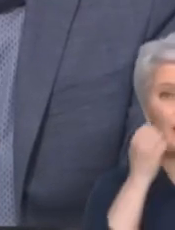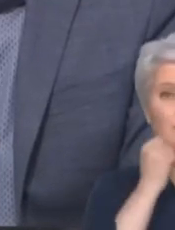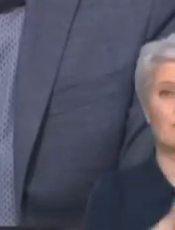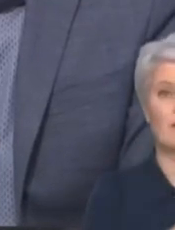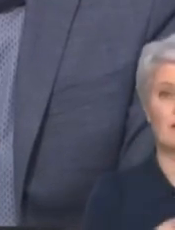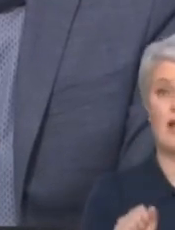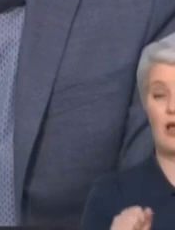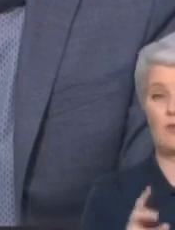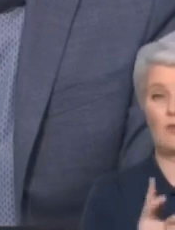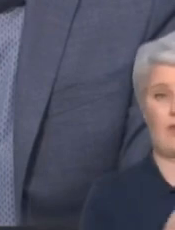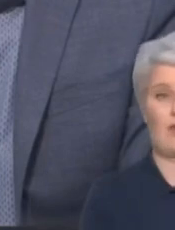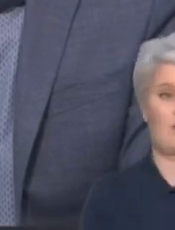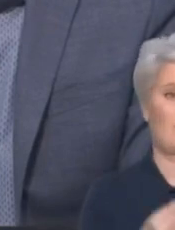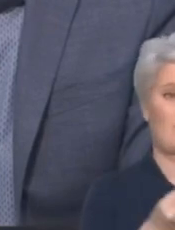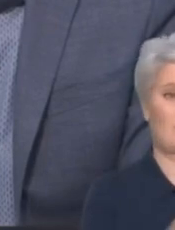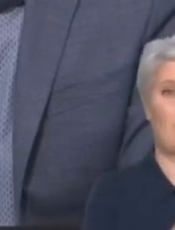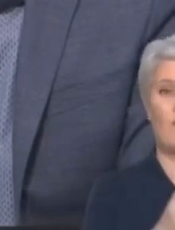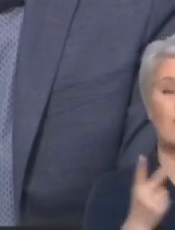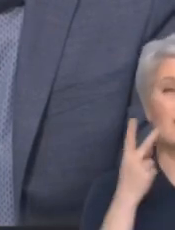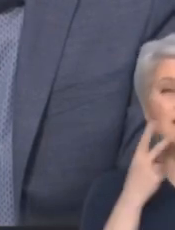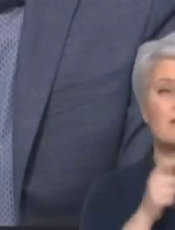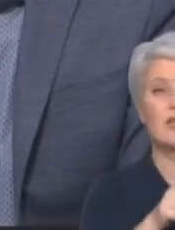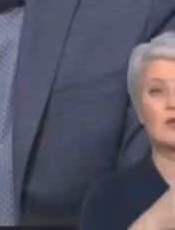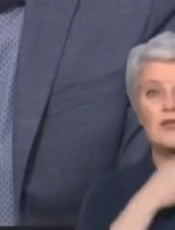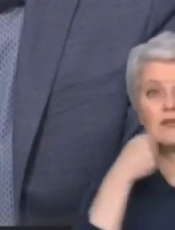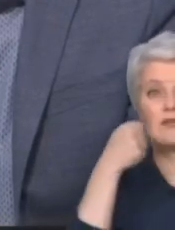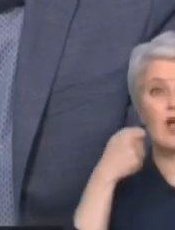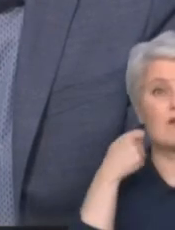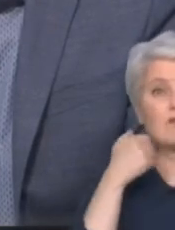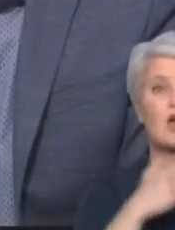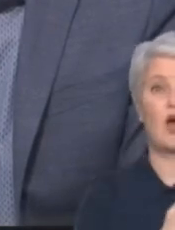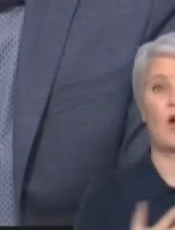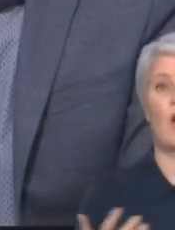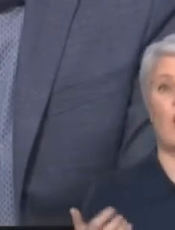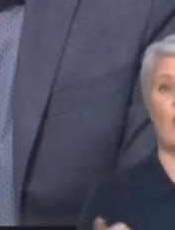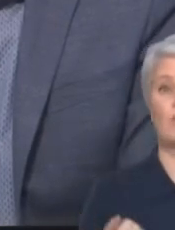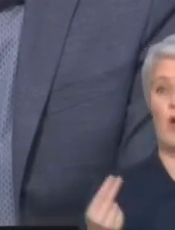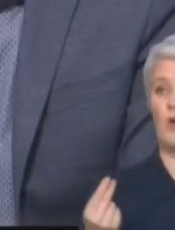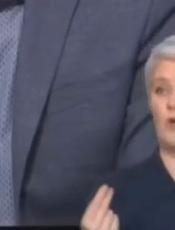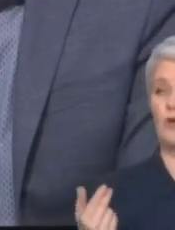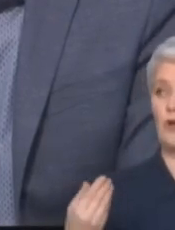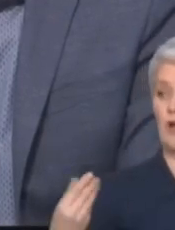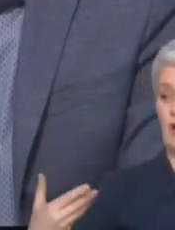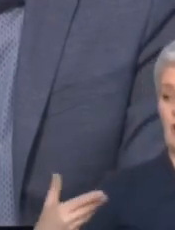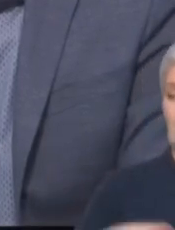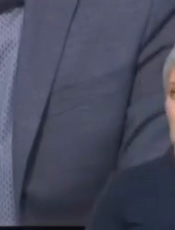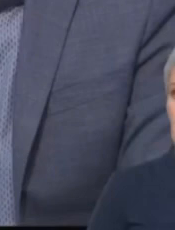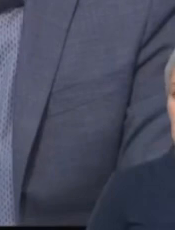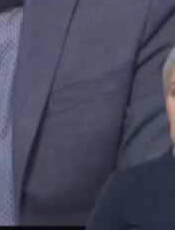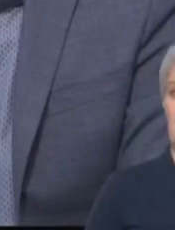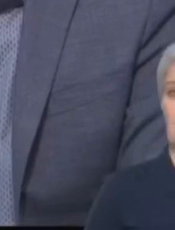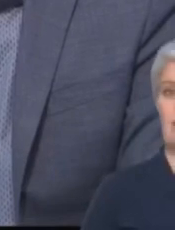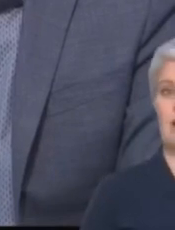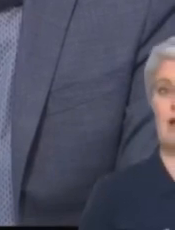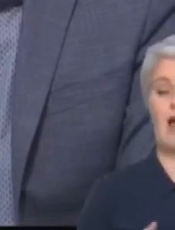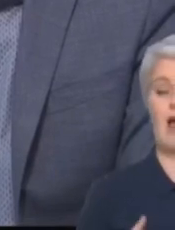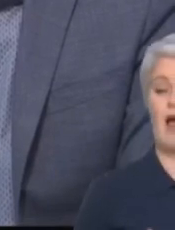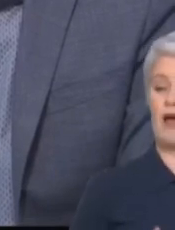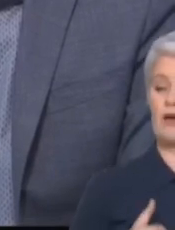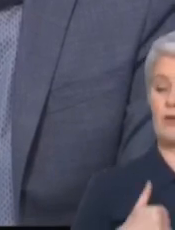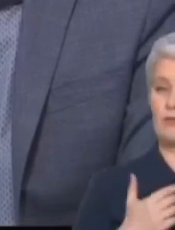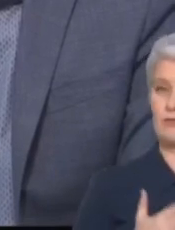звісно, можна і напряму, але не завжди люди старшого віку хочуть отримувати гроші напряму з точки зору там збереження власної гідності,